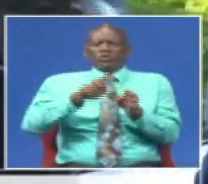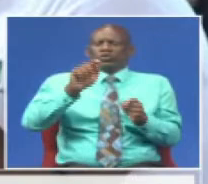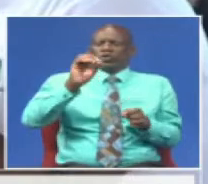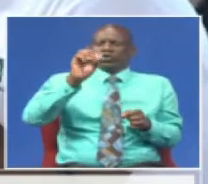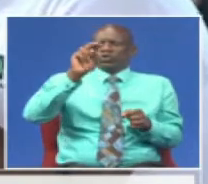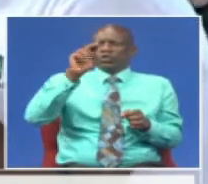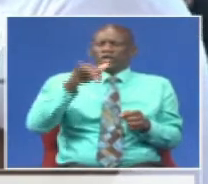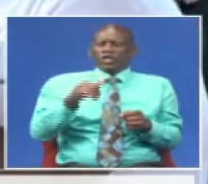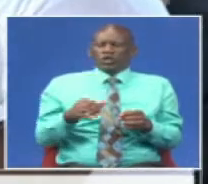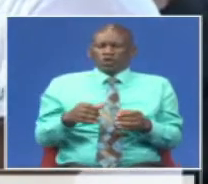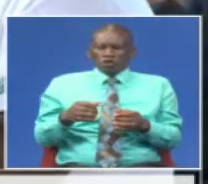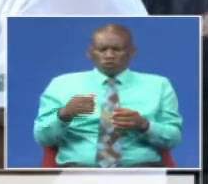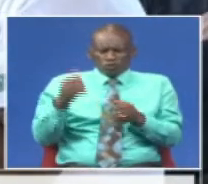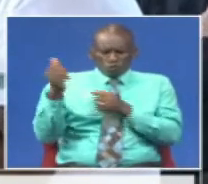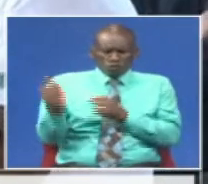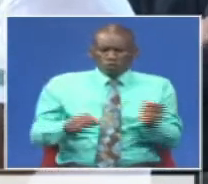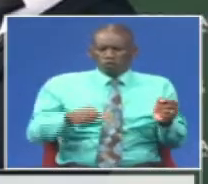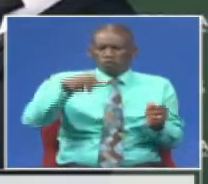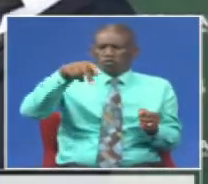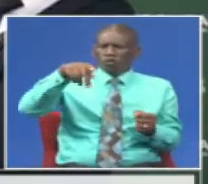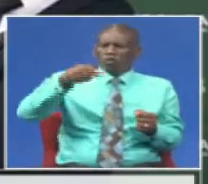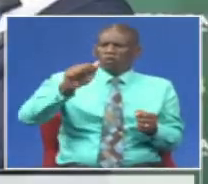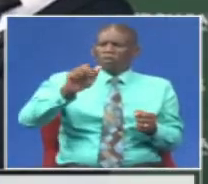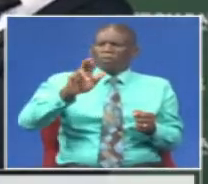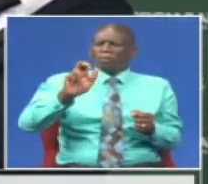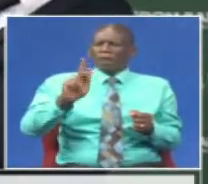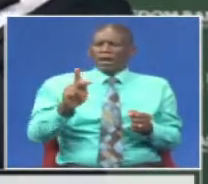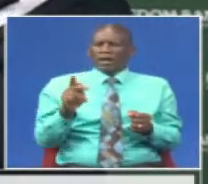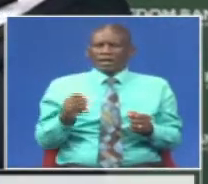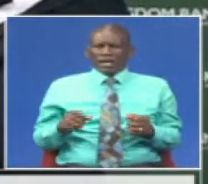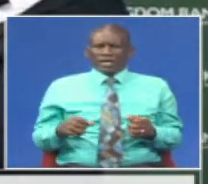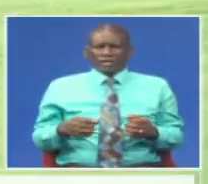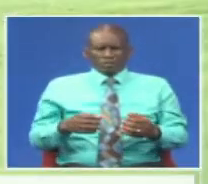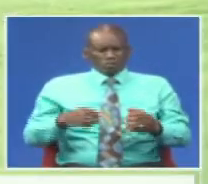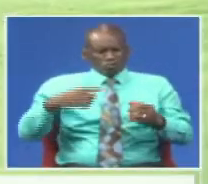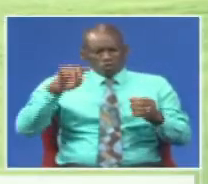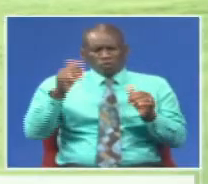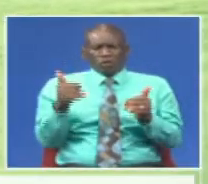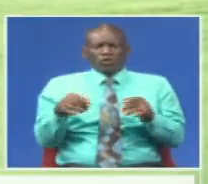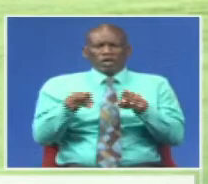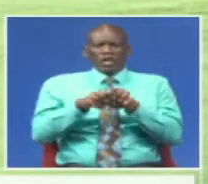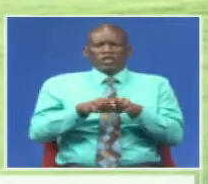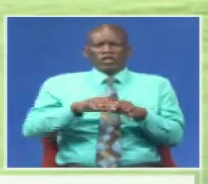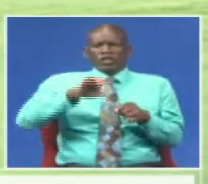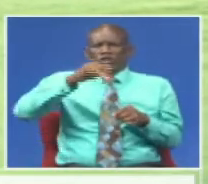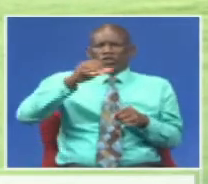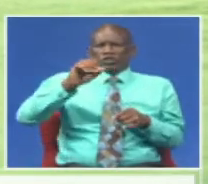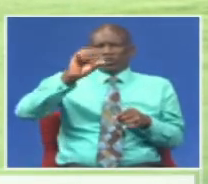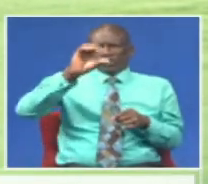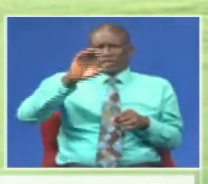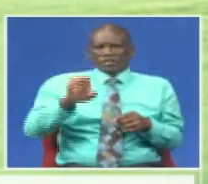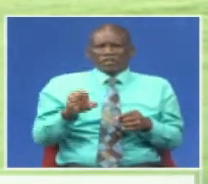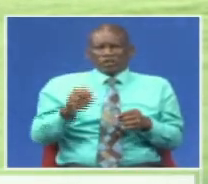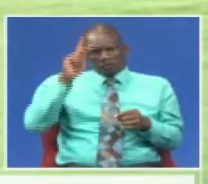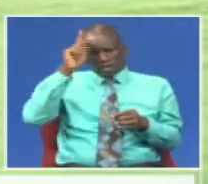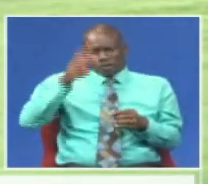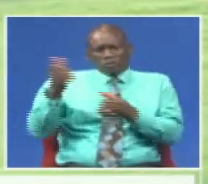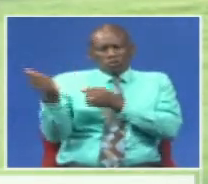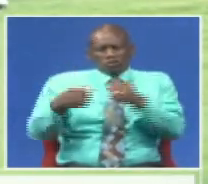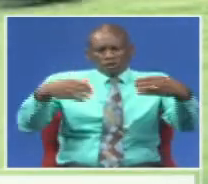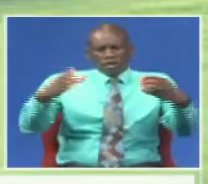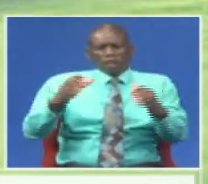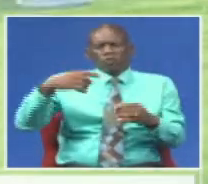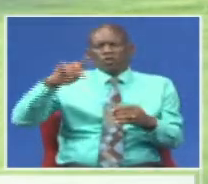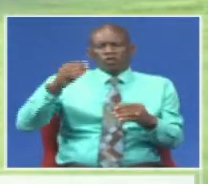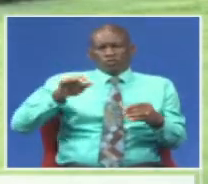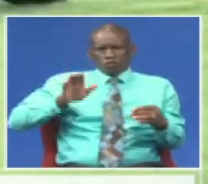Omuli wa Golf Park aliwika kwa wanagofu ambao ni wazoefu, huko Joyce Wanjiru wa Kiambu Golf Club akitamba kwa kina